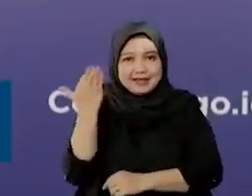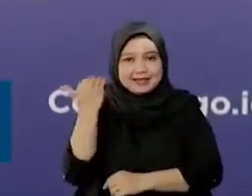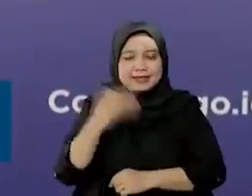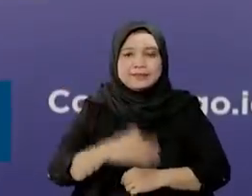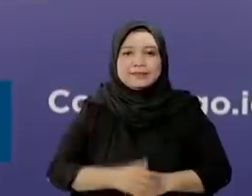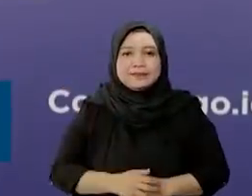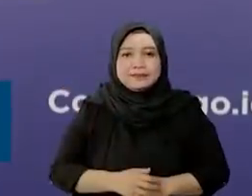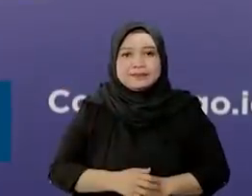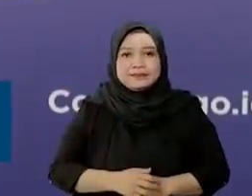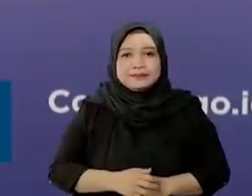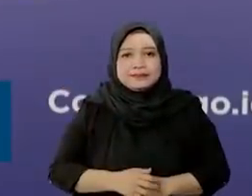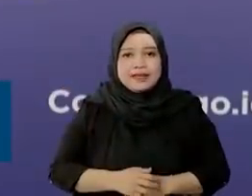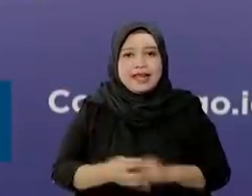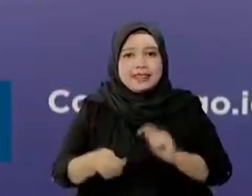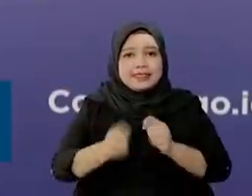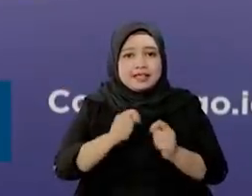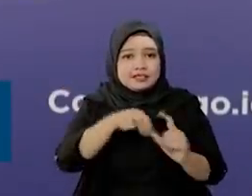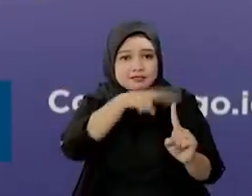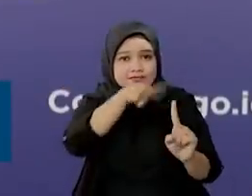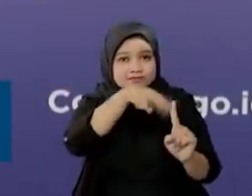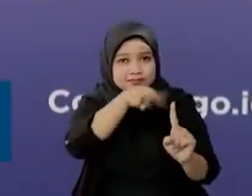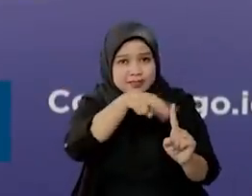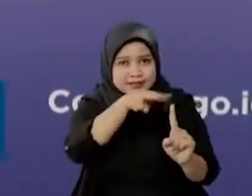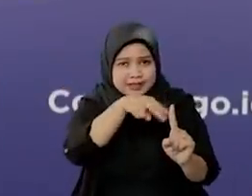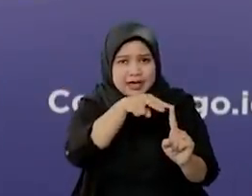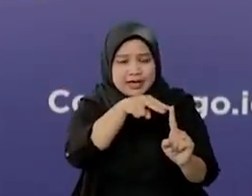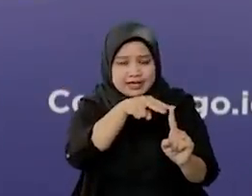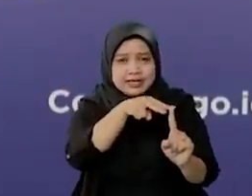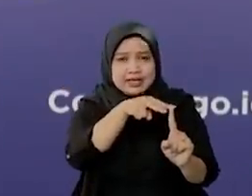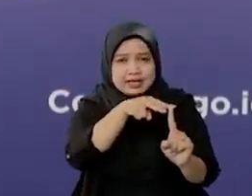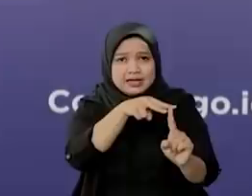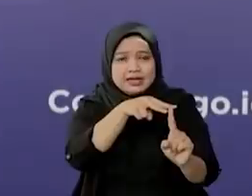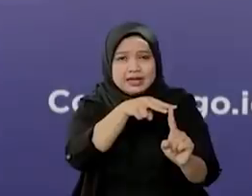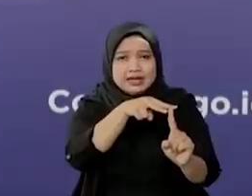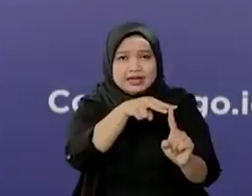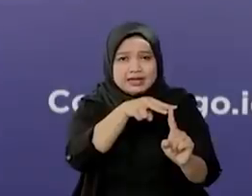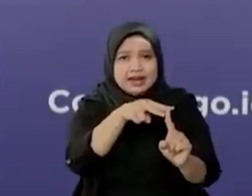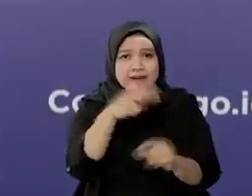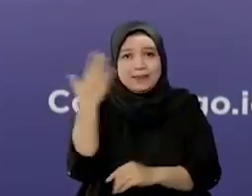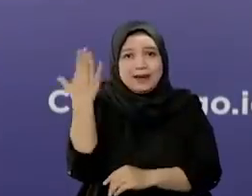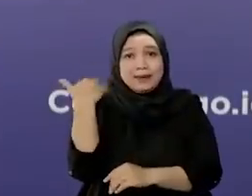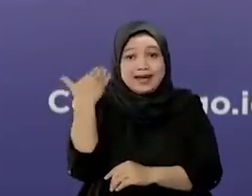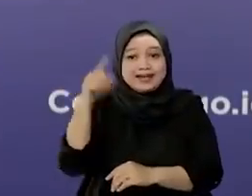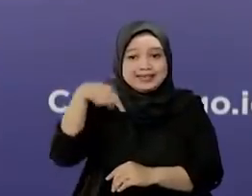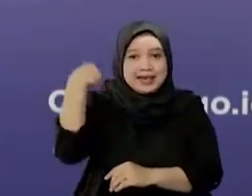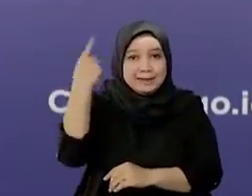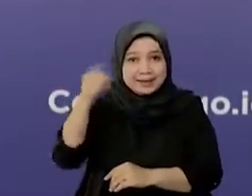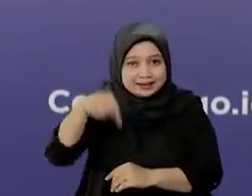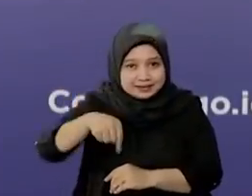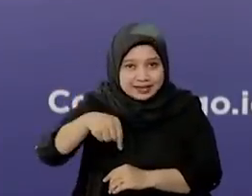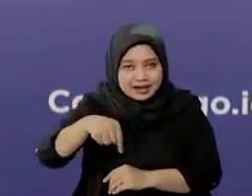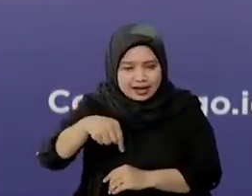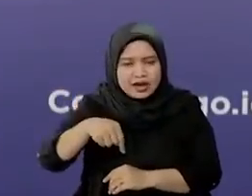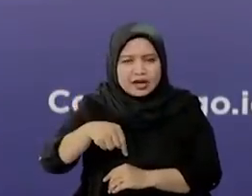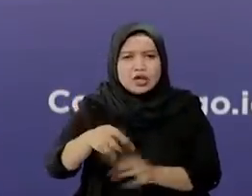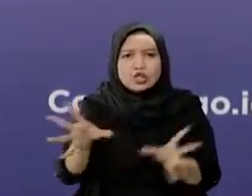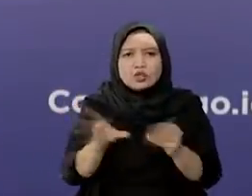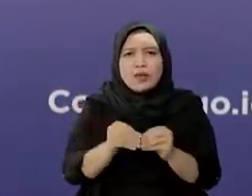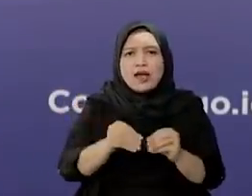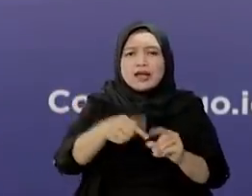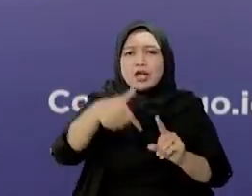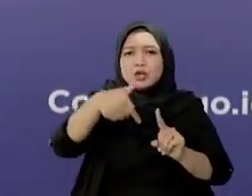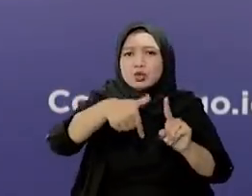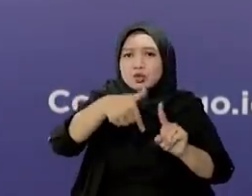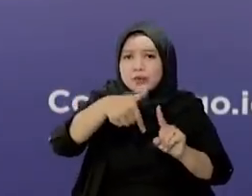pemeriksaan spesimen yang kita lakukan pada periode kemarin sampai dengan hari ini sebanyak